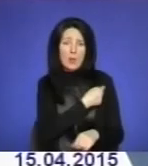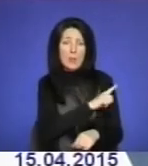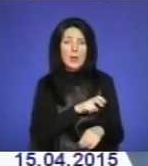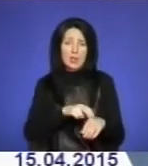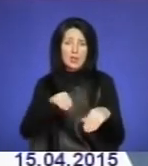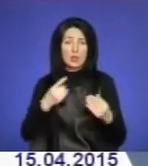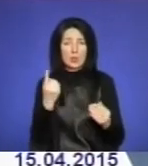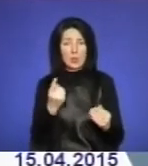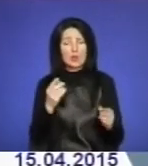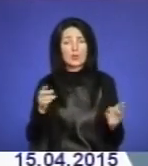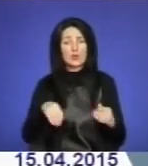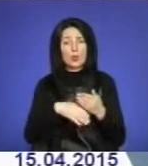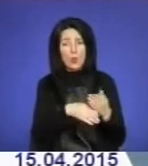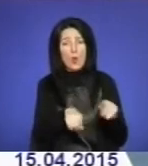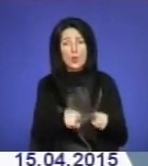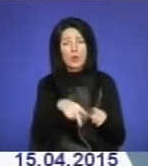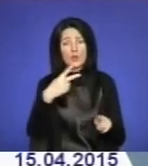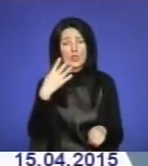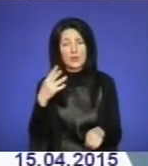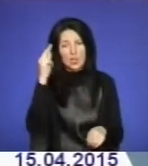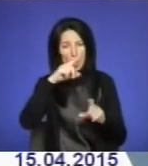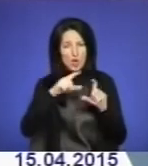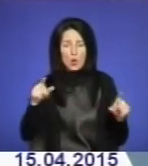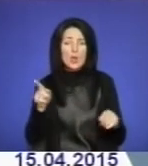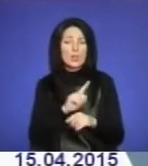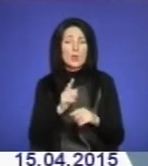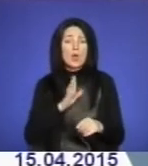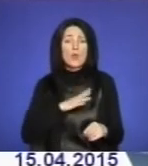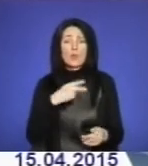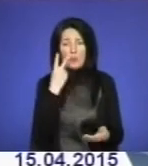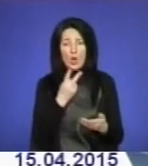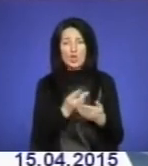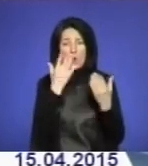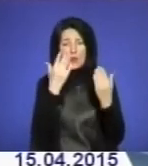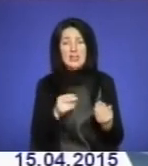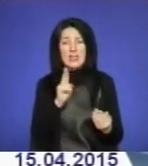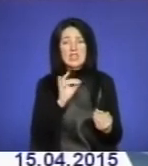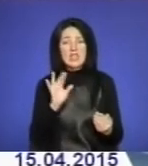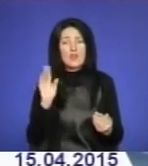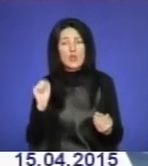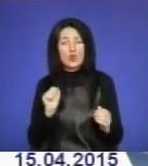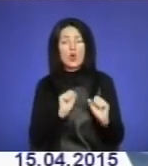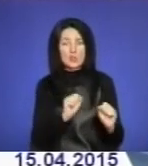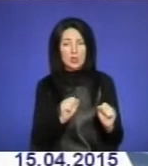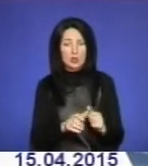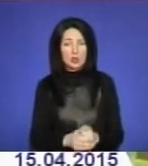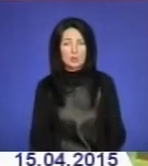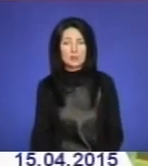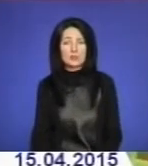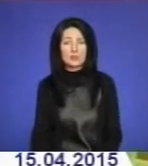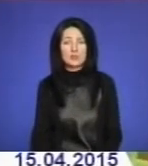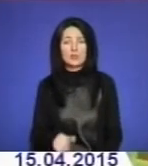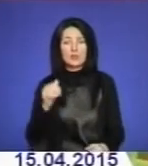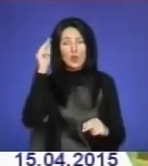допомогу. Так, у 24-й школі Тернополя відбувся показовий день цивільного захисту. Олена Герасименко, далі. У